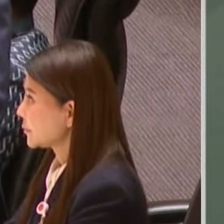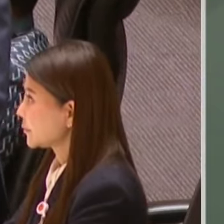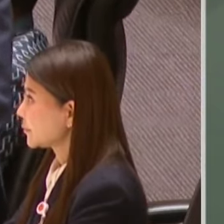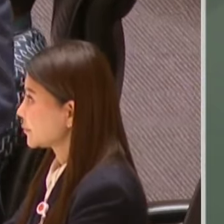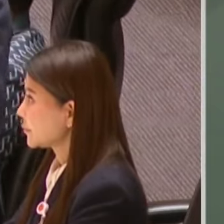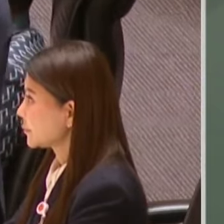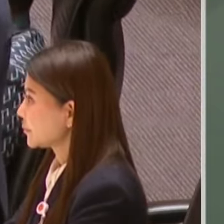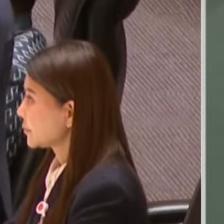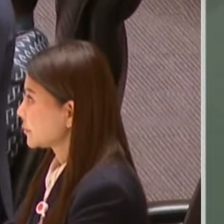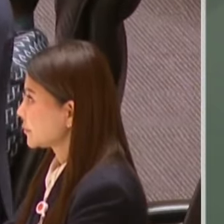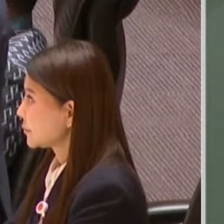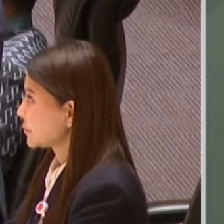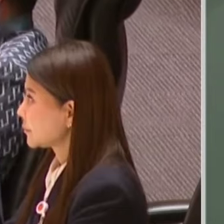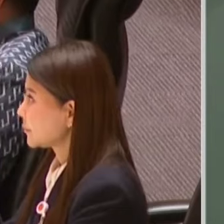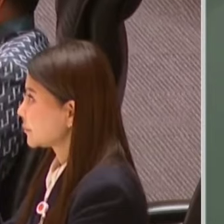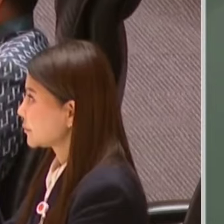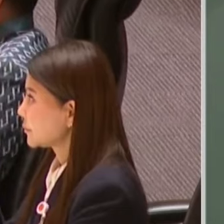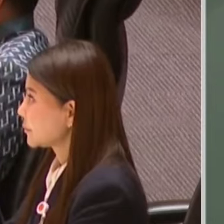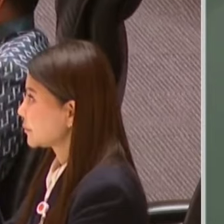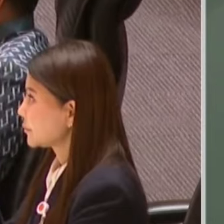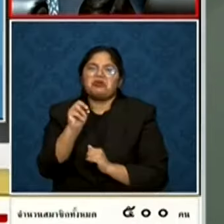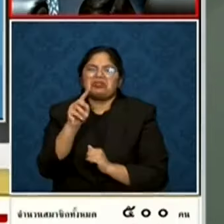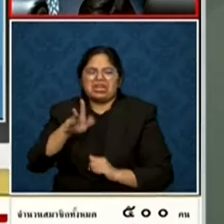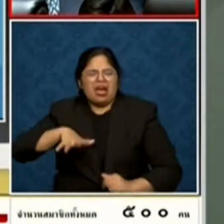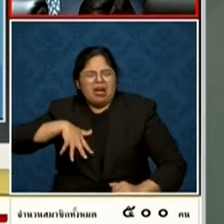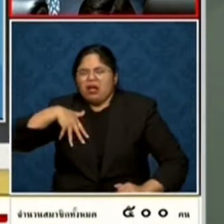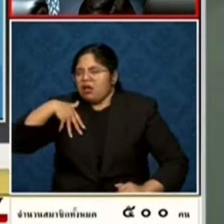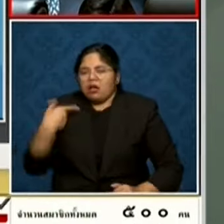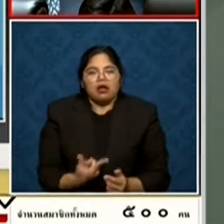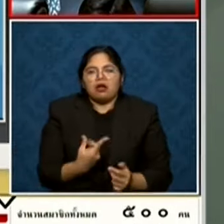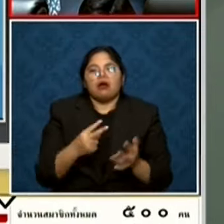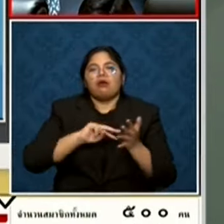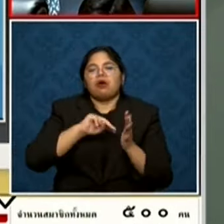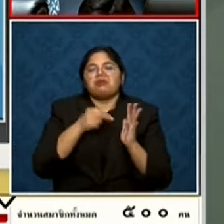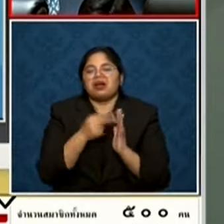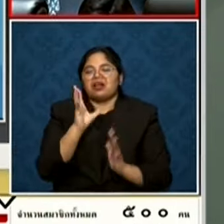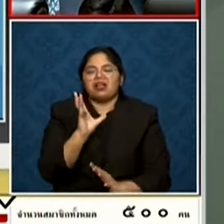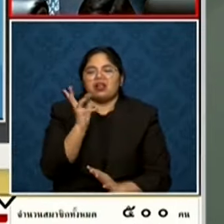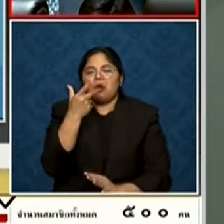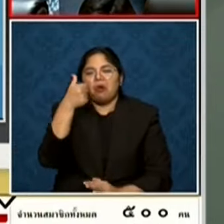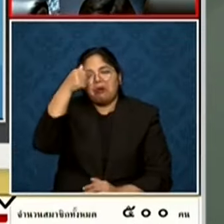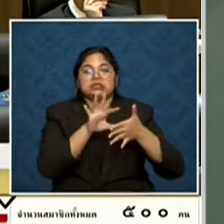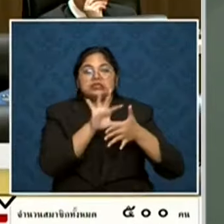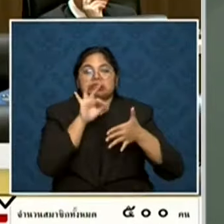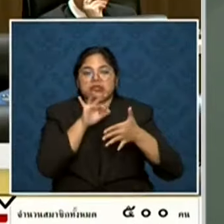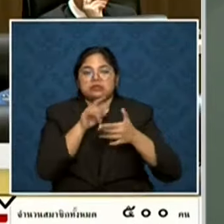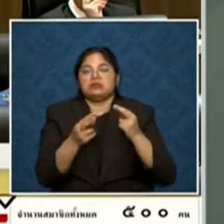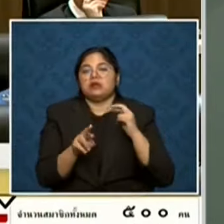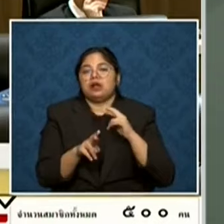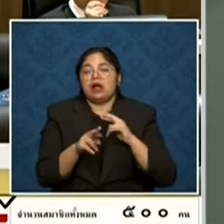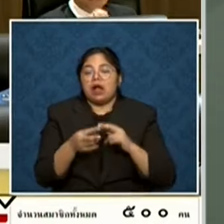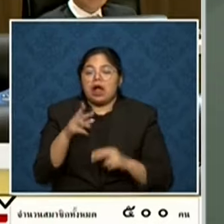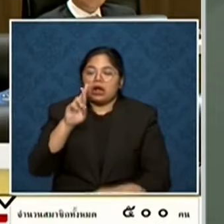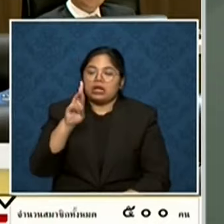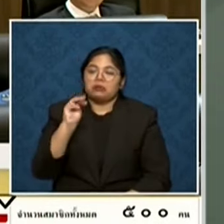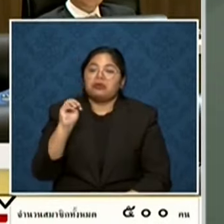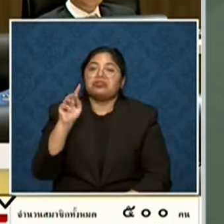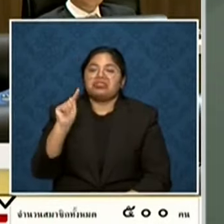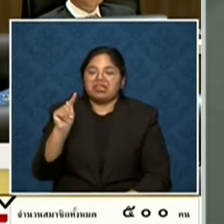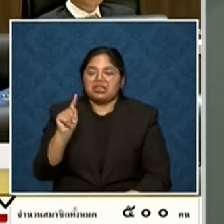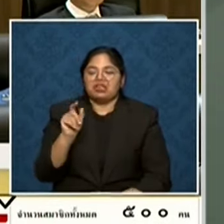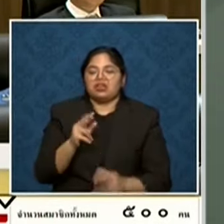งในเรื่องของการขับเคลื่อนนโยบายที่ท่านวุลเลตนะว่าเออมันถูกกฎหมายหรือไม่ยังไ